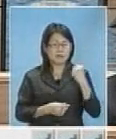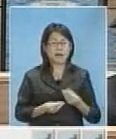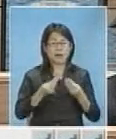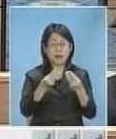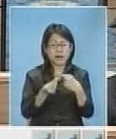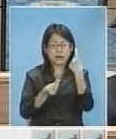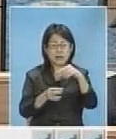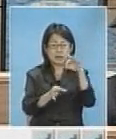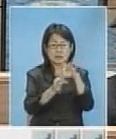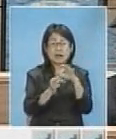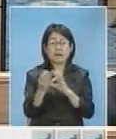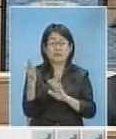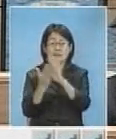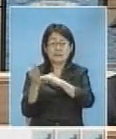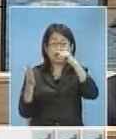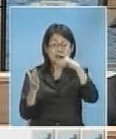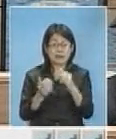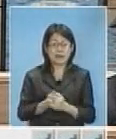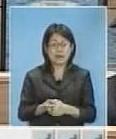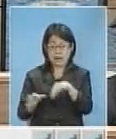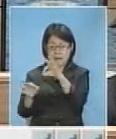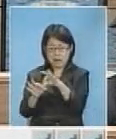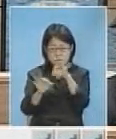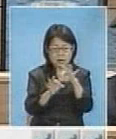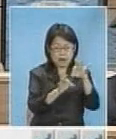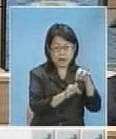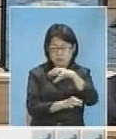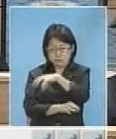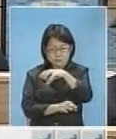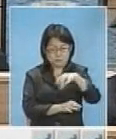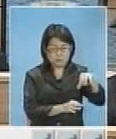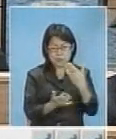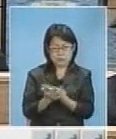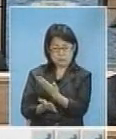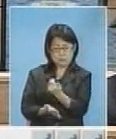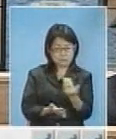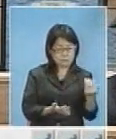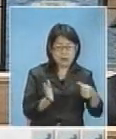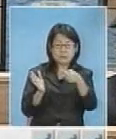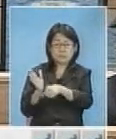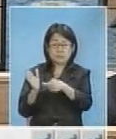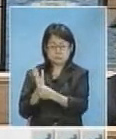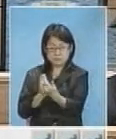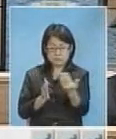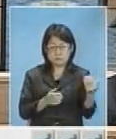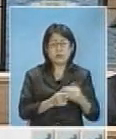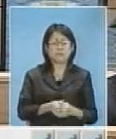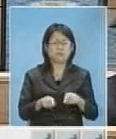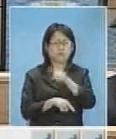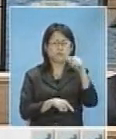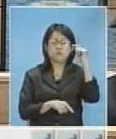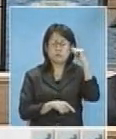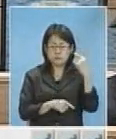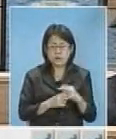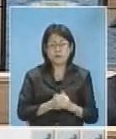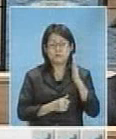ศไทยไปเก็บธรรมเนียมจากธนาคารพาณิชย์เพิ่มเติมซึ่งก็เป็นที่รู้กันโดยเปิดเผยว่าสิ่งที่จะเกิ